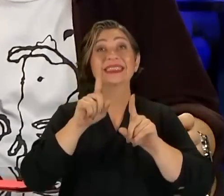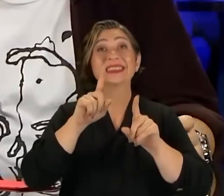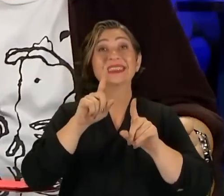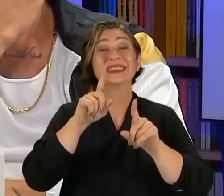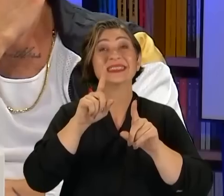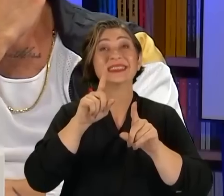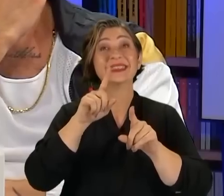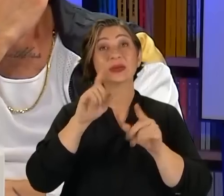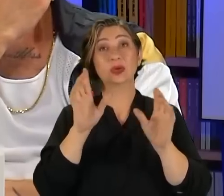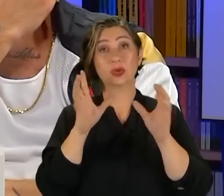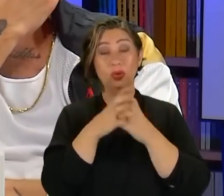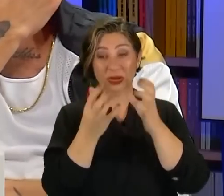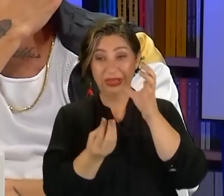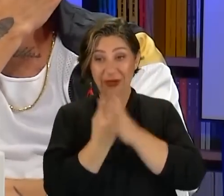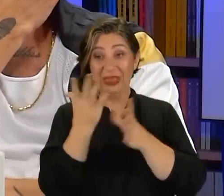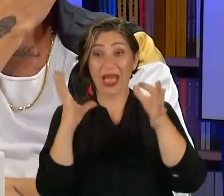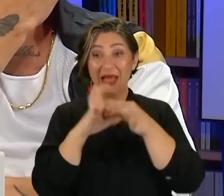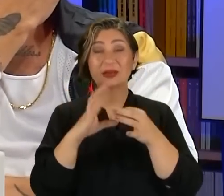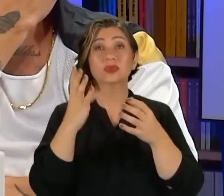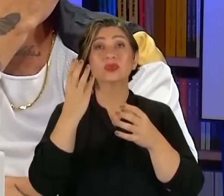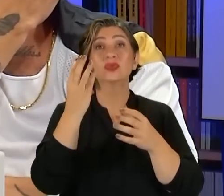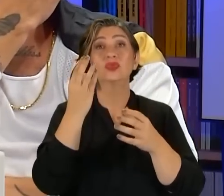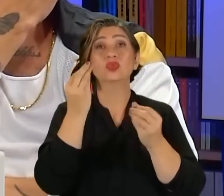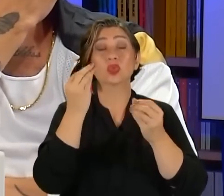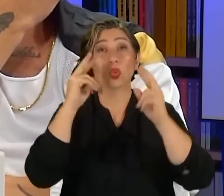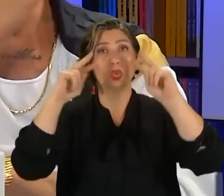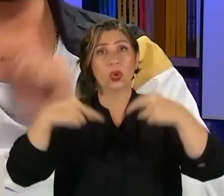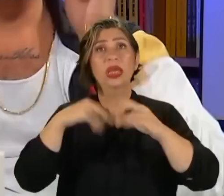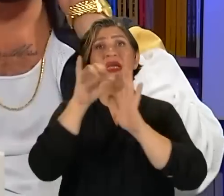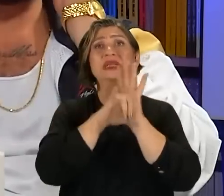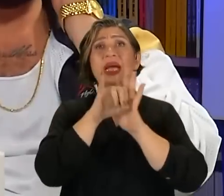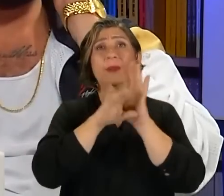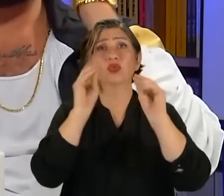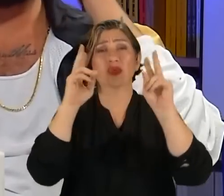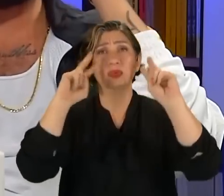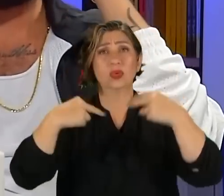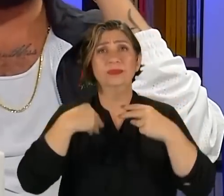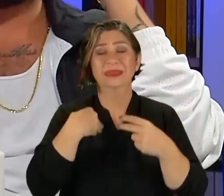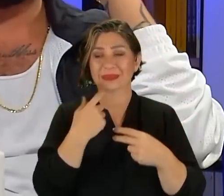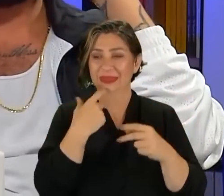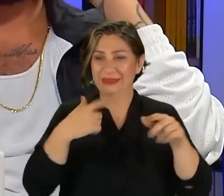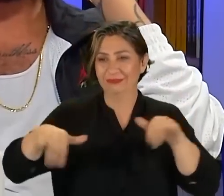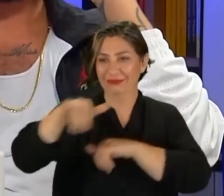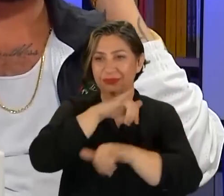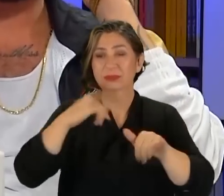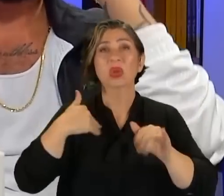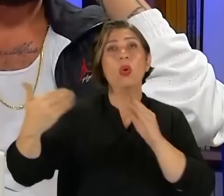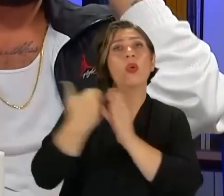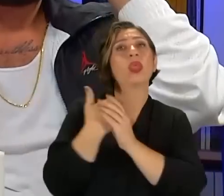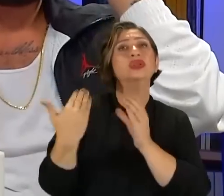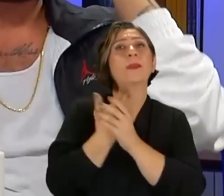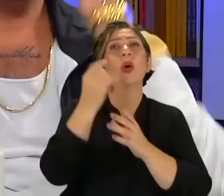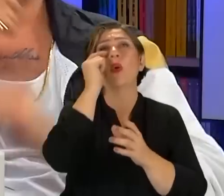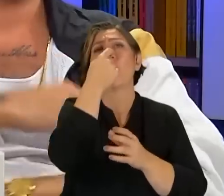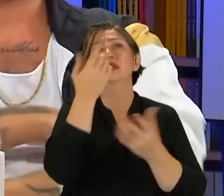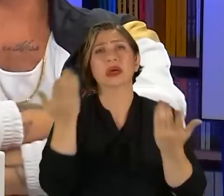zamanında grubun çıkmasıyla alakalı biraz da çok göz önündeyiz aslında. Instagram'dayız çünkü. Bizim jenerasyonumuzla alakalı. Bize ulaşabiliyorlar kolayca